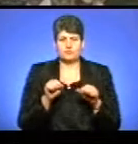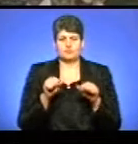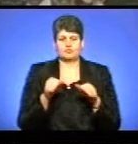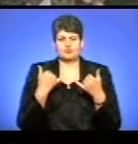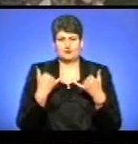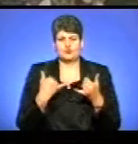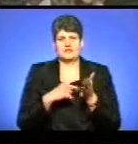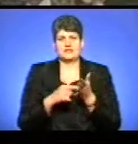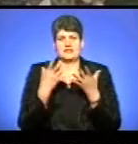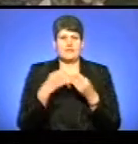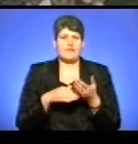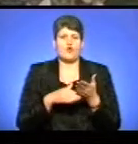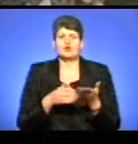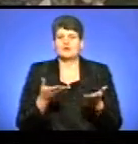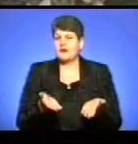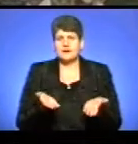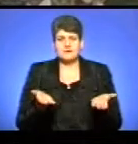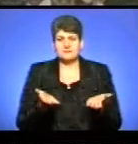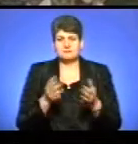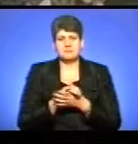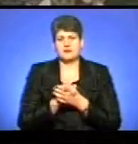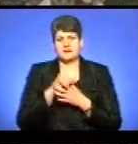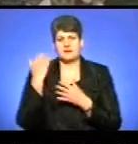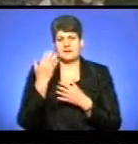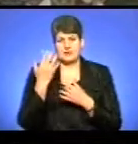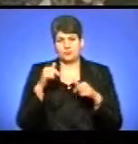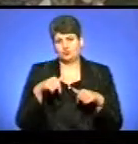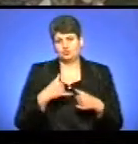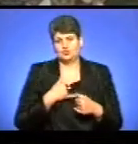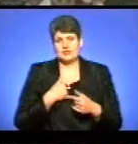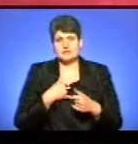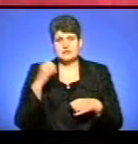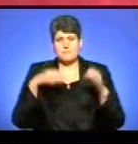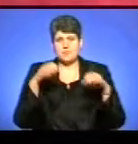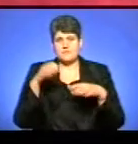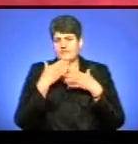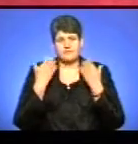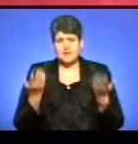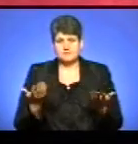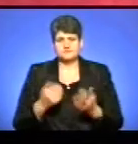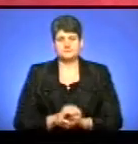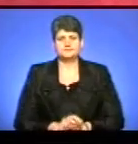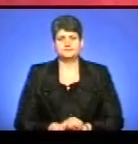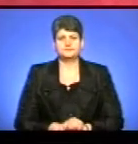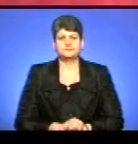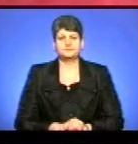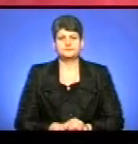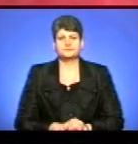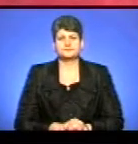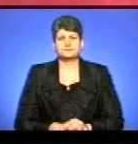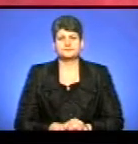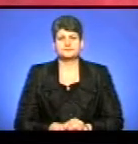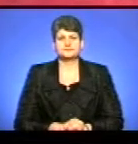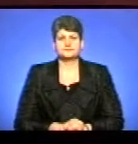наприклад, відзначати День волонтера під мирним небом відносно. Ну тут в нас бомби не падають. Богдан Буденчук, Оксана Галіяш,